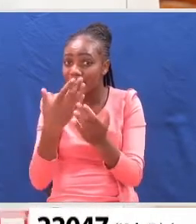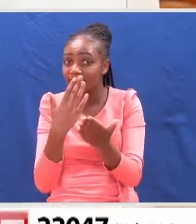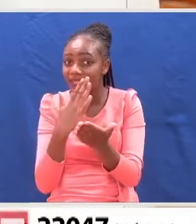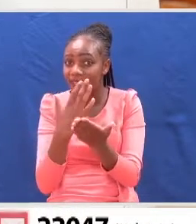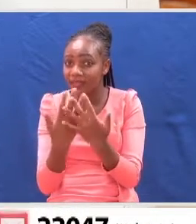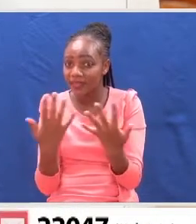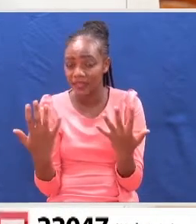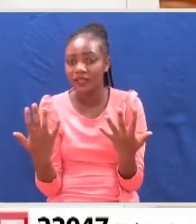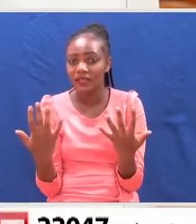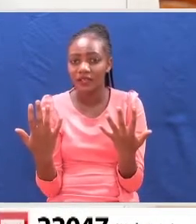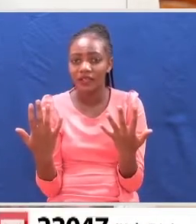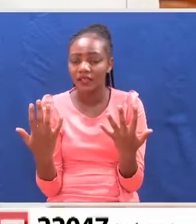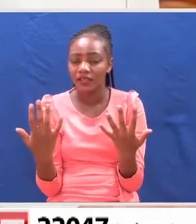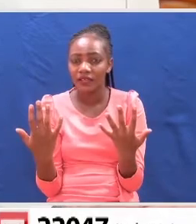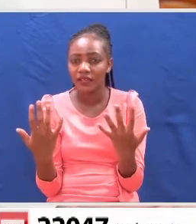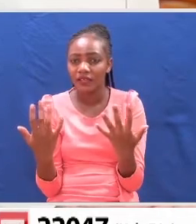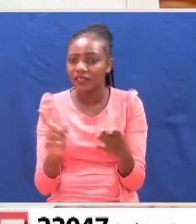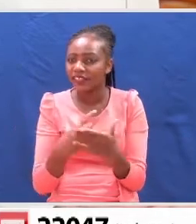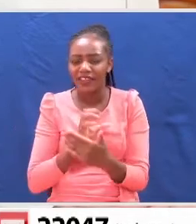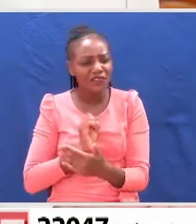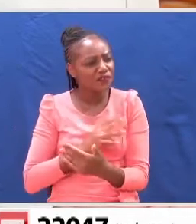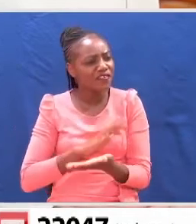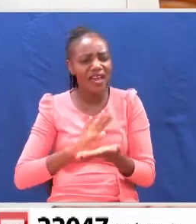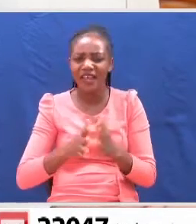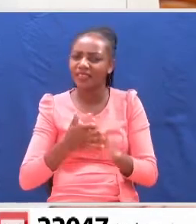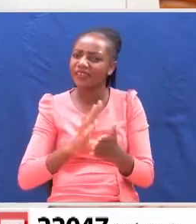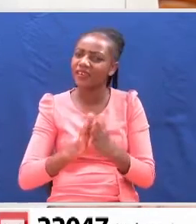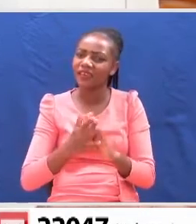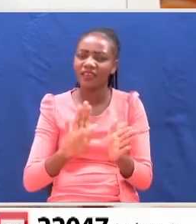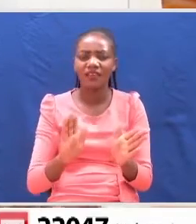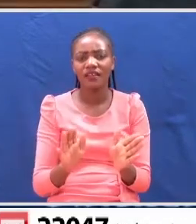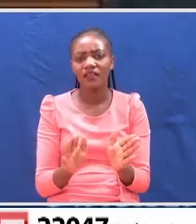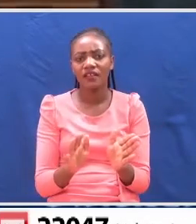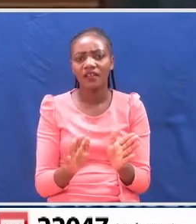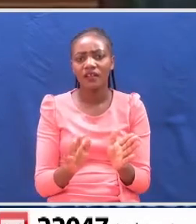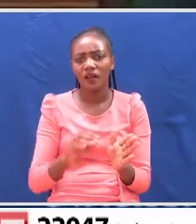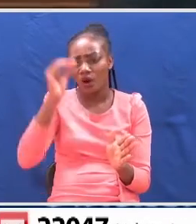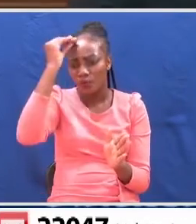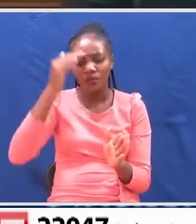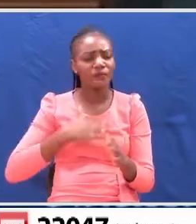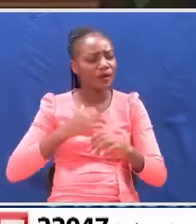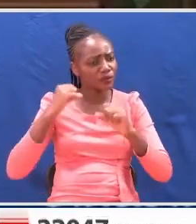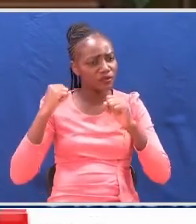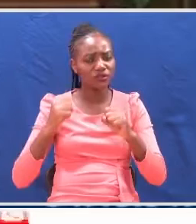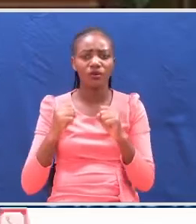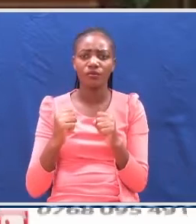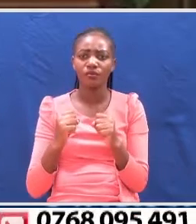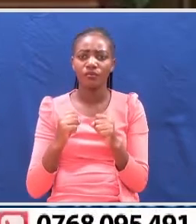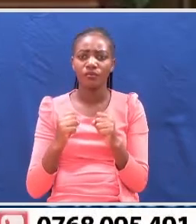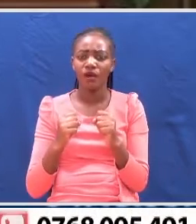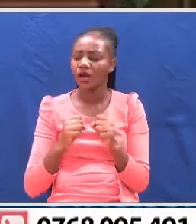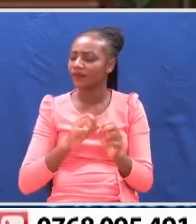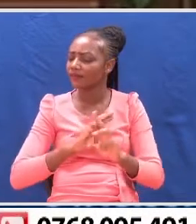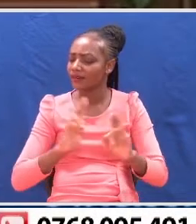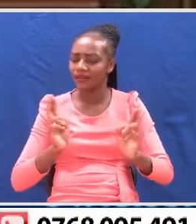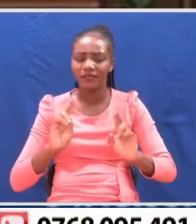hata kama ningeitwa na nani ningejieleza kwa nini nimechukua msimamo fulani kwa wakati huo. Kwa hivyo mimi nilikuwa tayari,